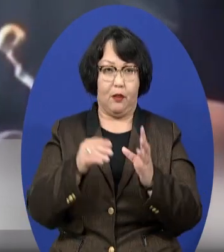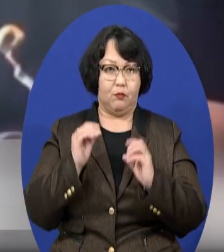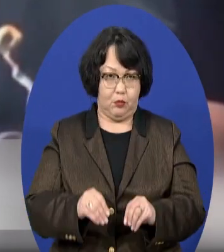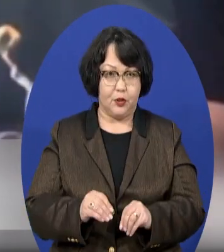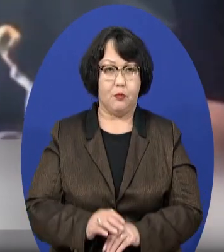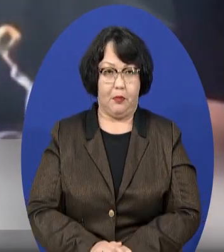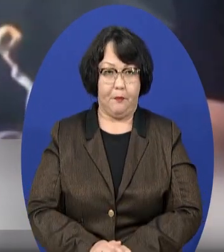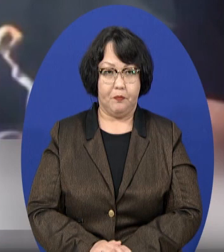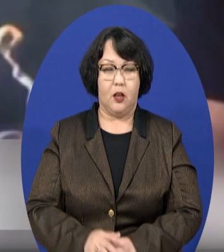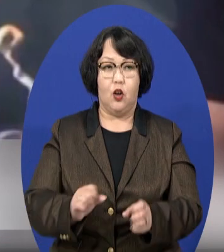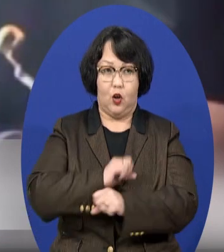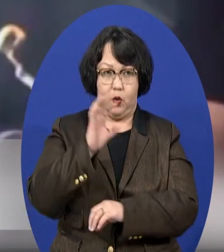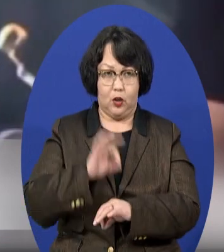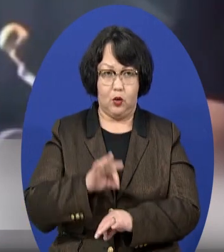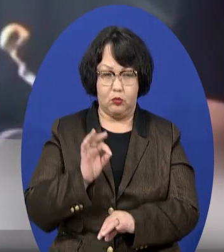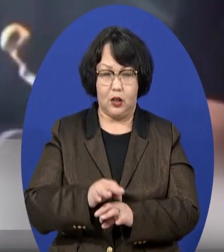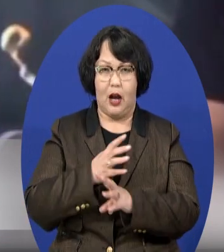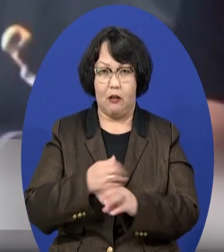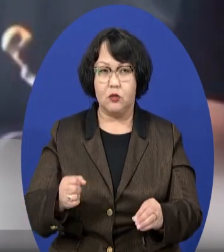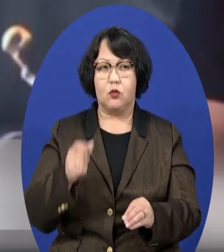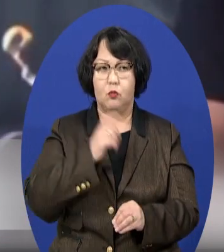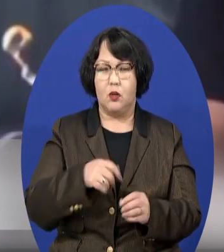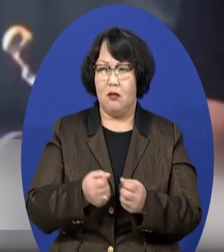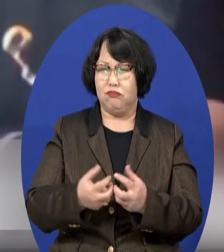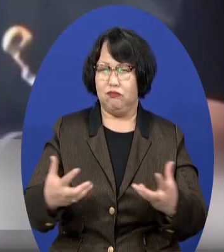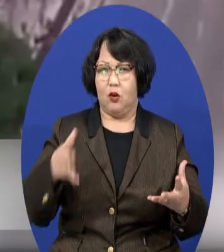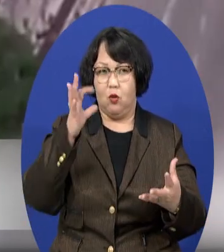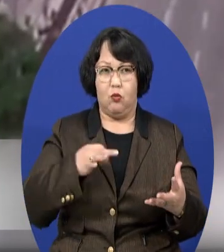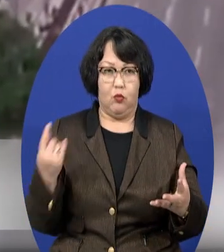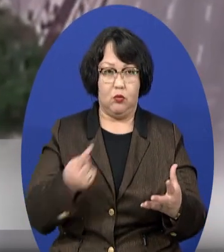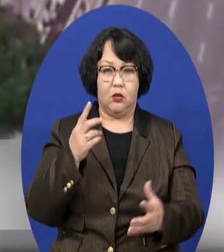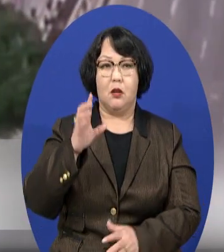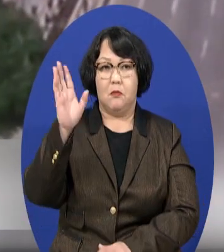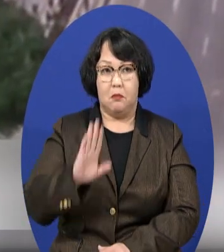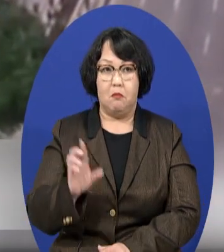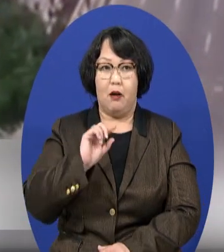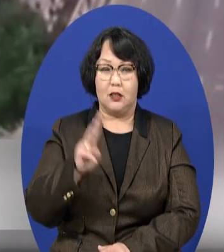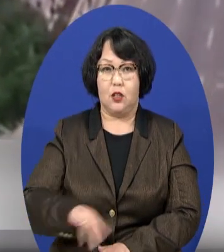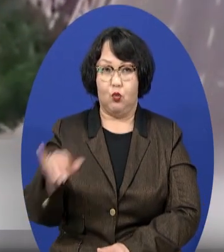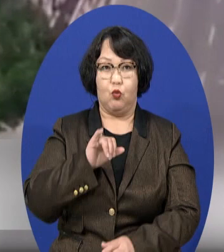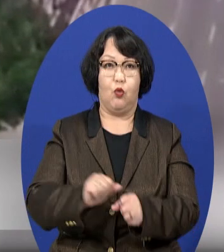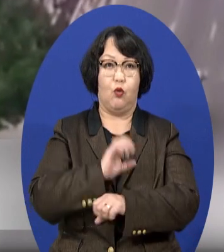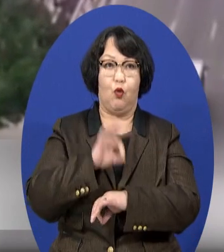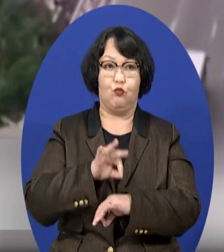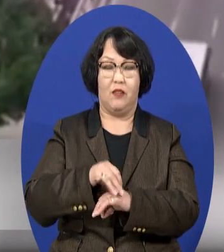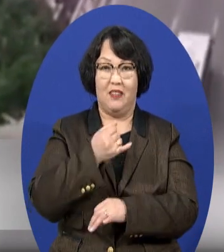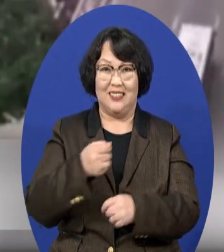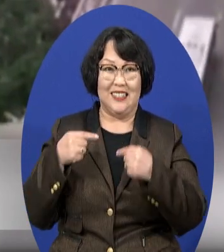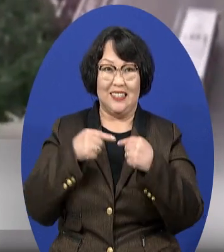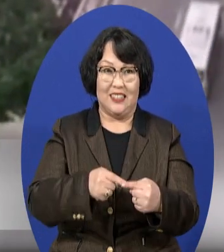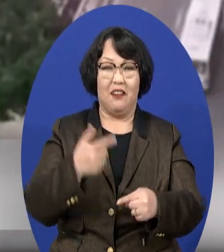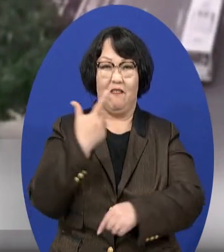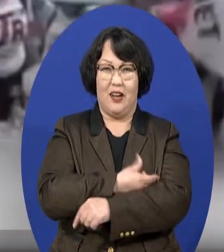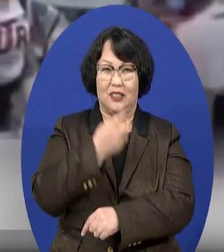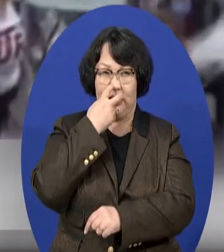маа. Халдвар болон нас баралтын тохиолдол ийхүү өндөр байгаа ч Бразил улсад коронавирусны эсрэг дархлаажуулалт удаашралтай